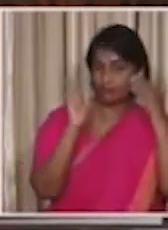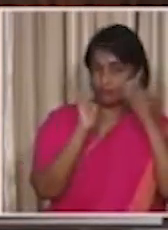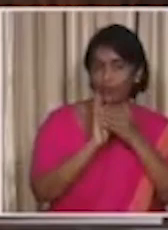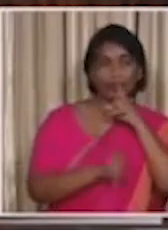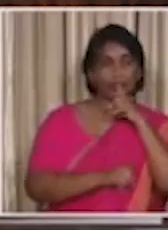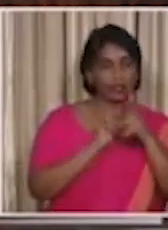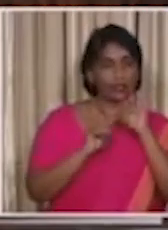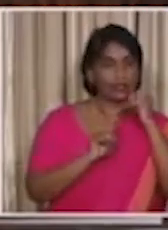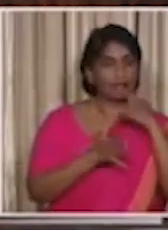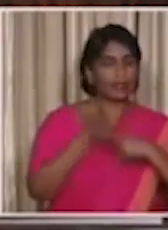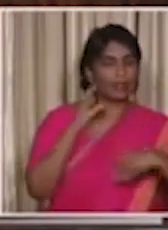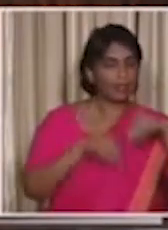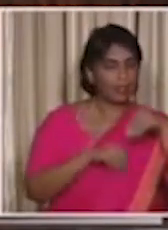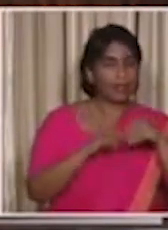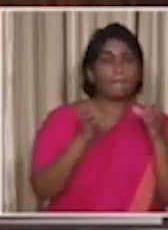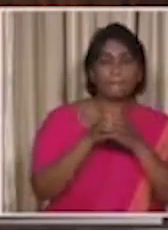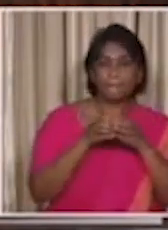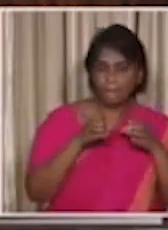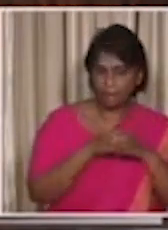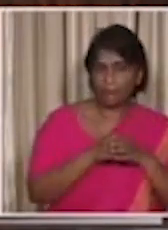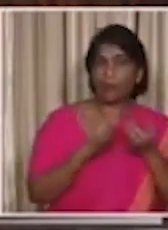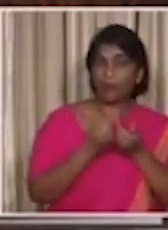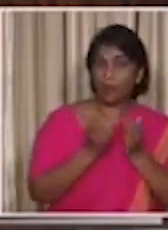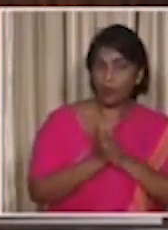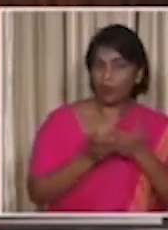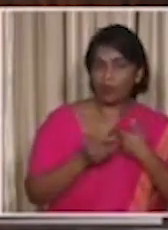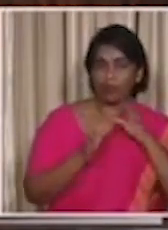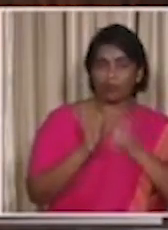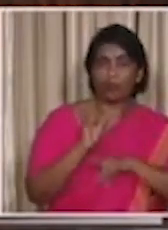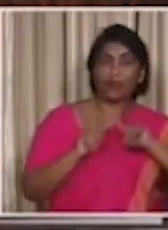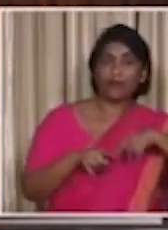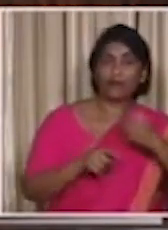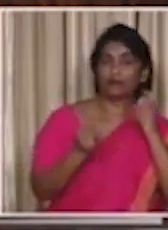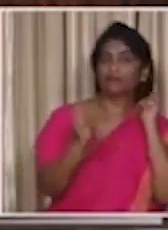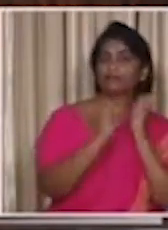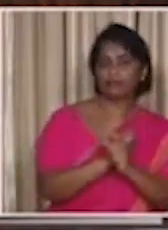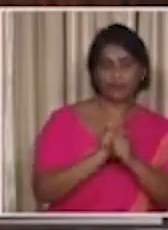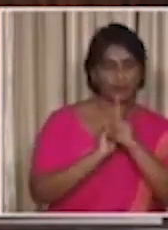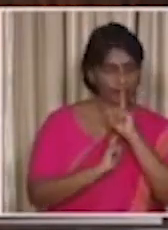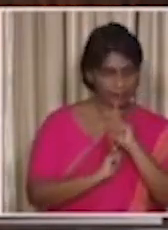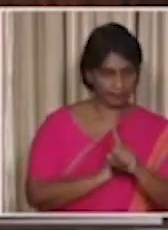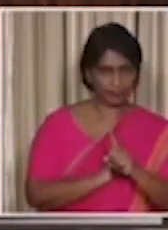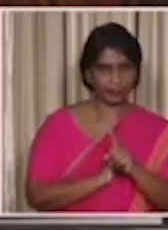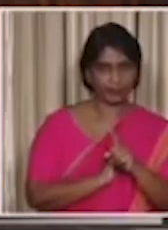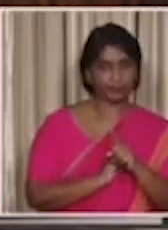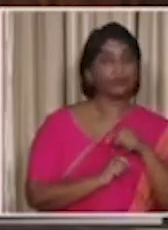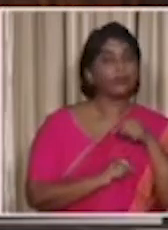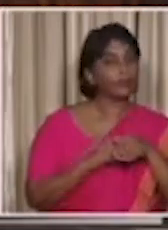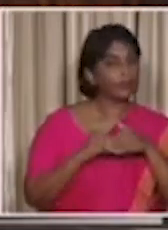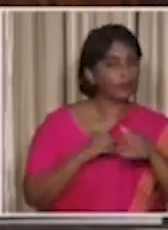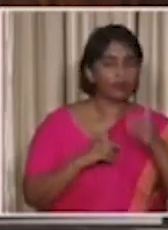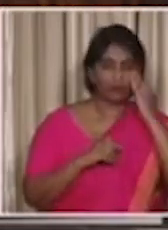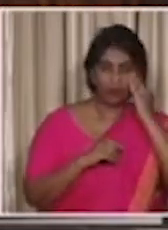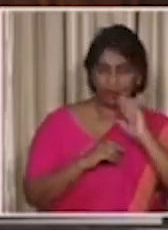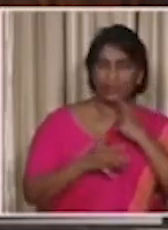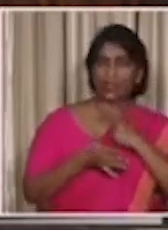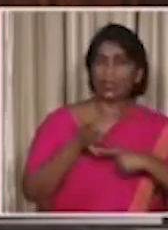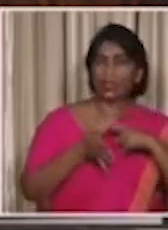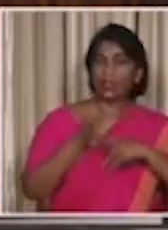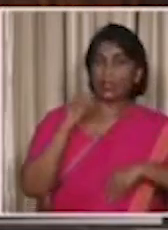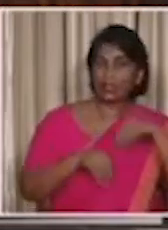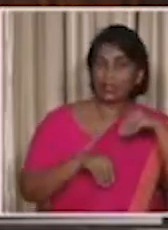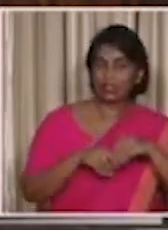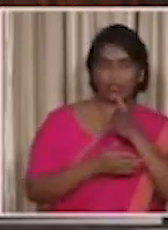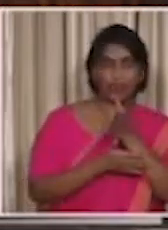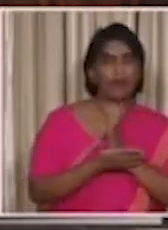සමහර දේශපාලන පක්ෂ තමන් හැර අනෙක් අය වෙනස් කරන්නයි යෝජනා කරන්නේ. මෙතෙක් සම්ප්‍රදායික දේශපාලනයේ